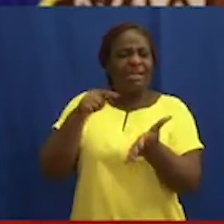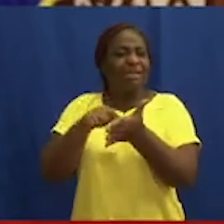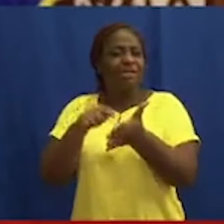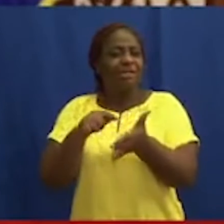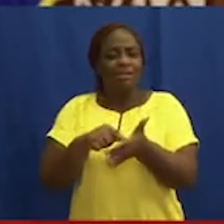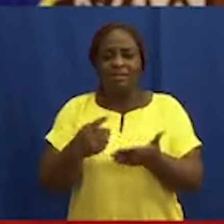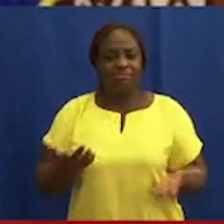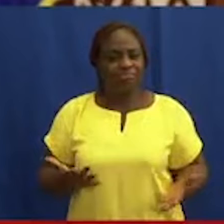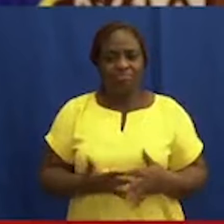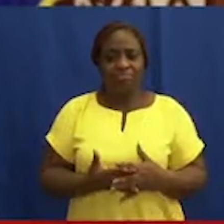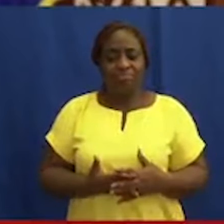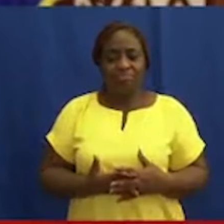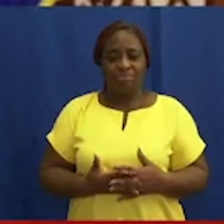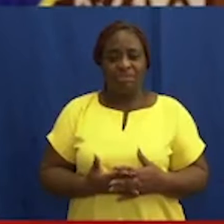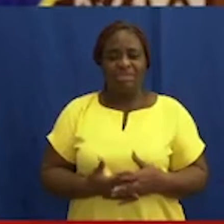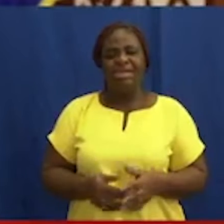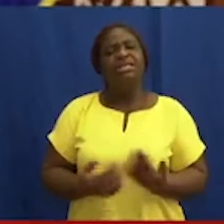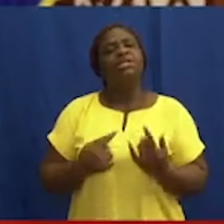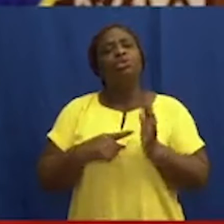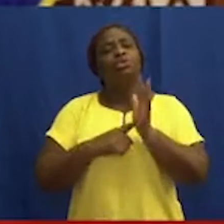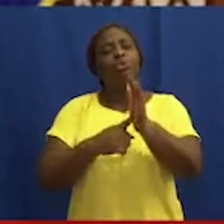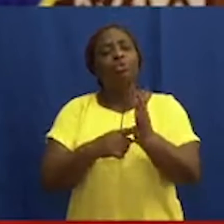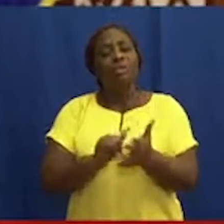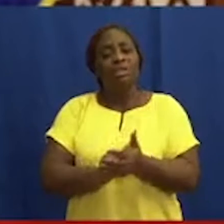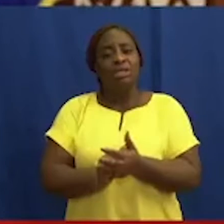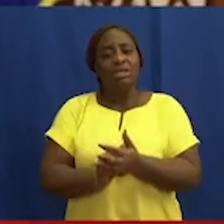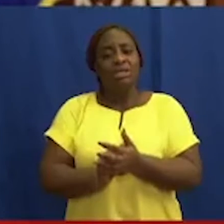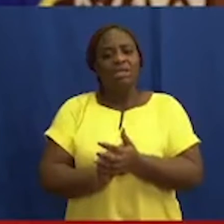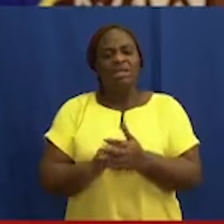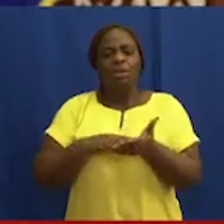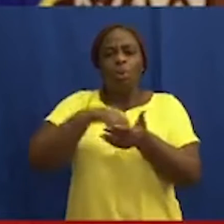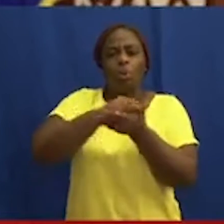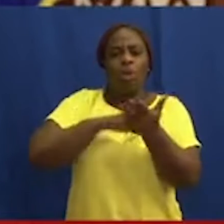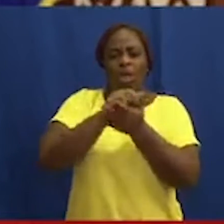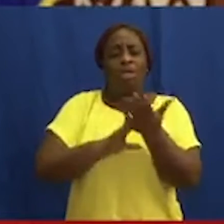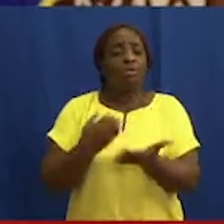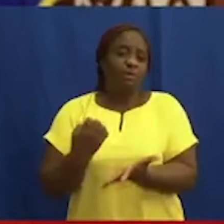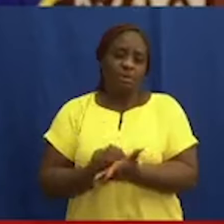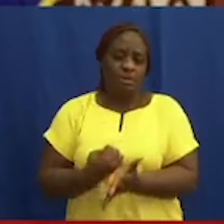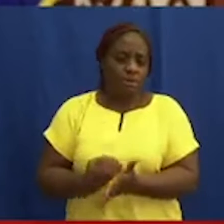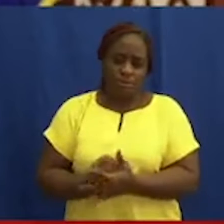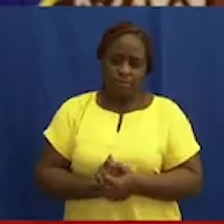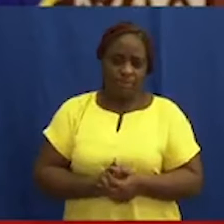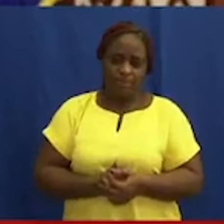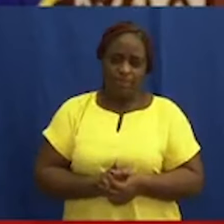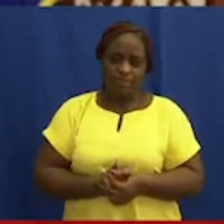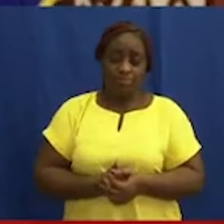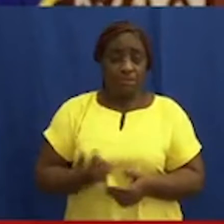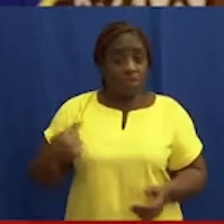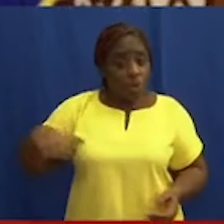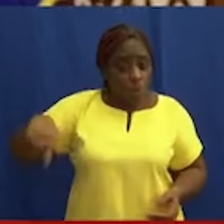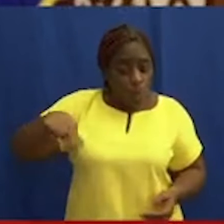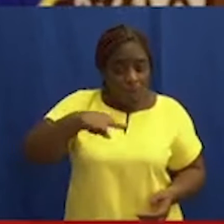Ghana mai dogaro da kanta zan iya buga kirje in ga ya muku al'umman kasar Ghana cewa tattaunawa